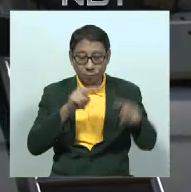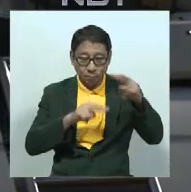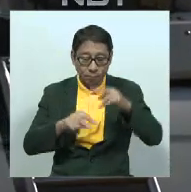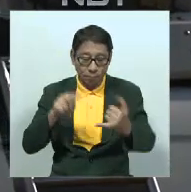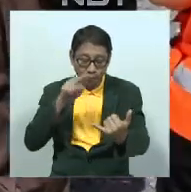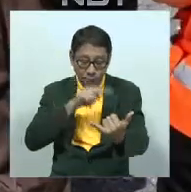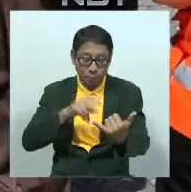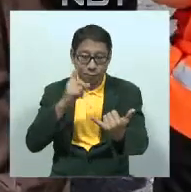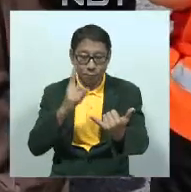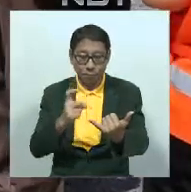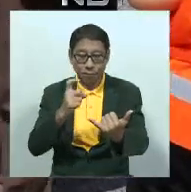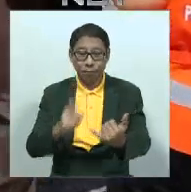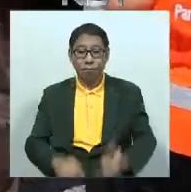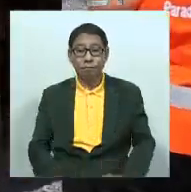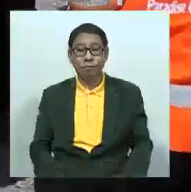ตลักษณ์บุคคลครับ